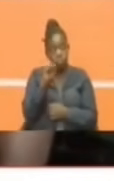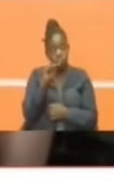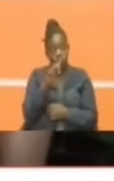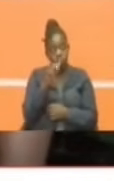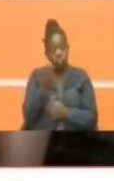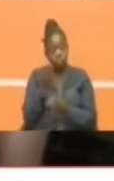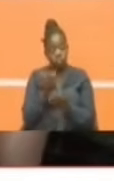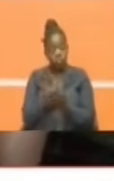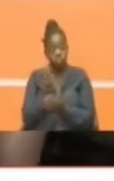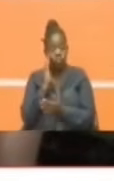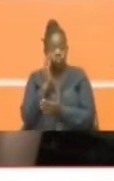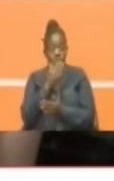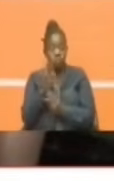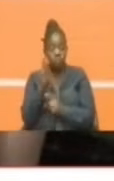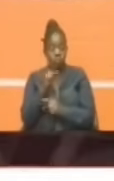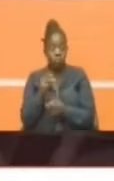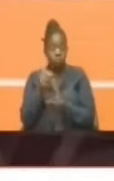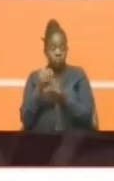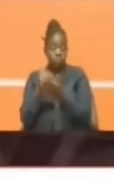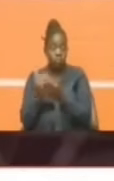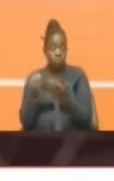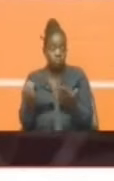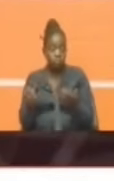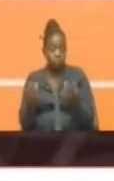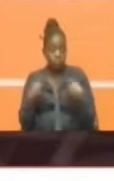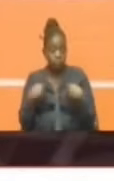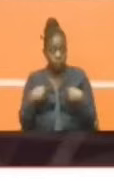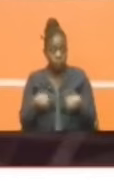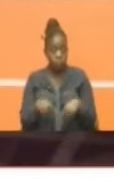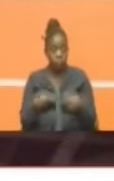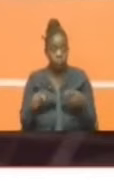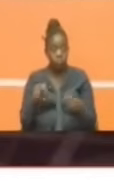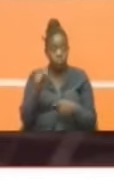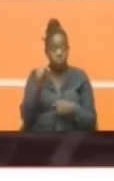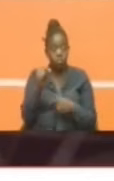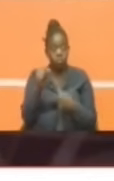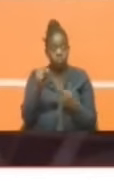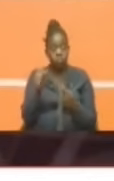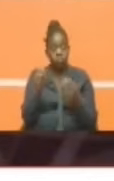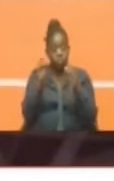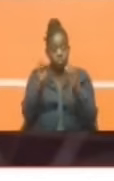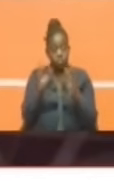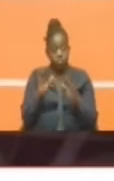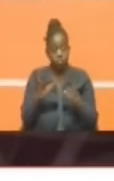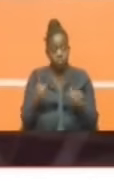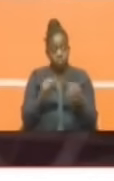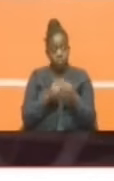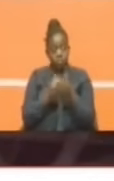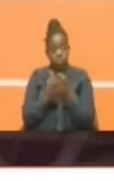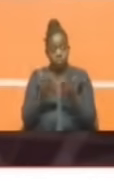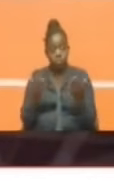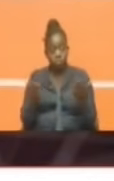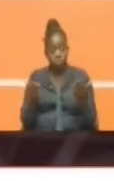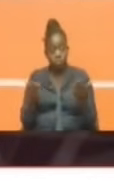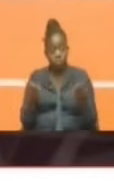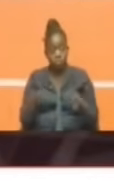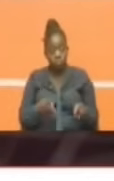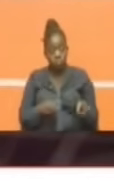bala janida wazira chisoku badu kilira. We need fellow teachers to support us in any other